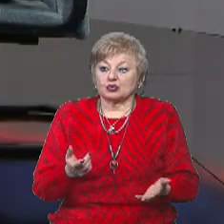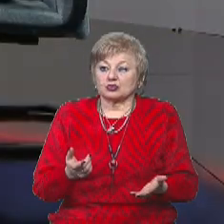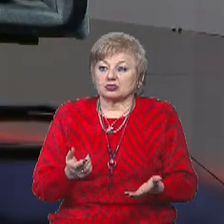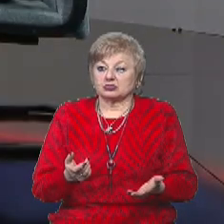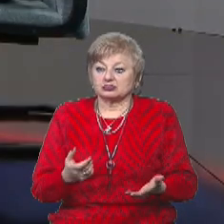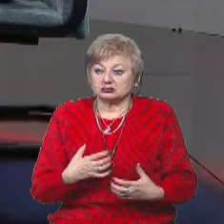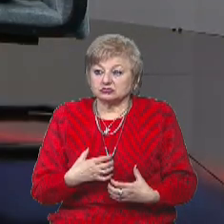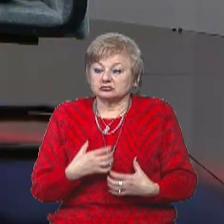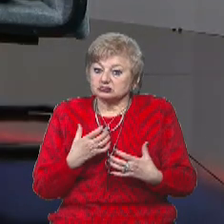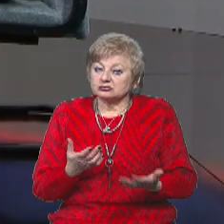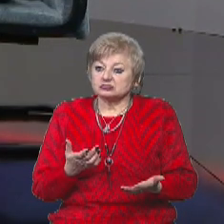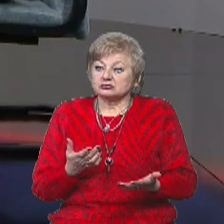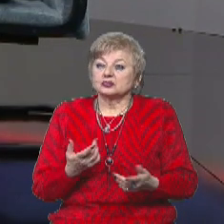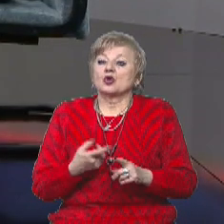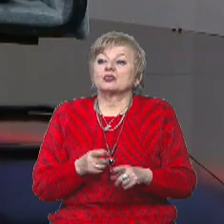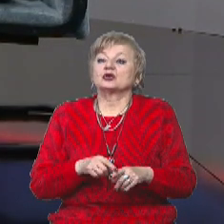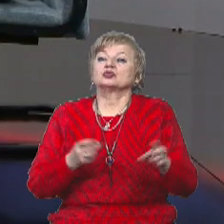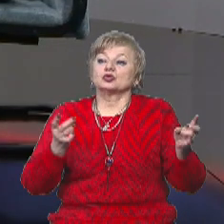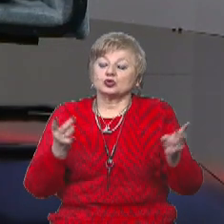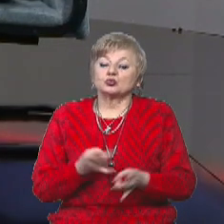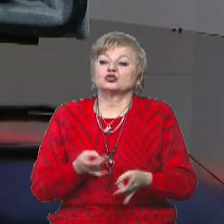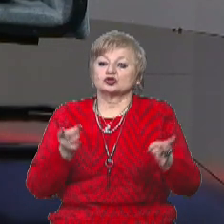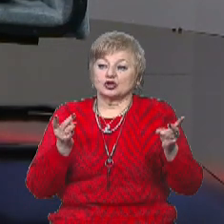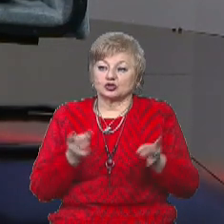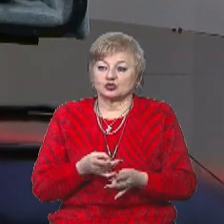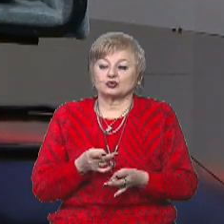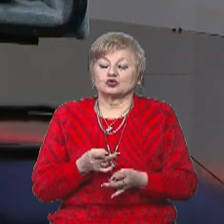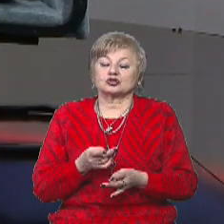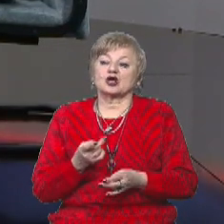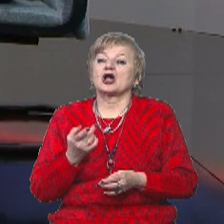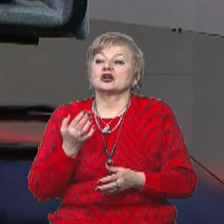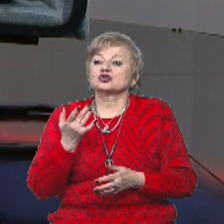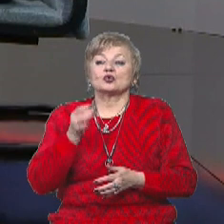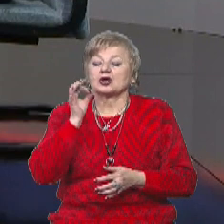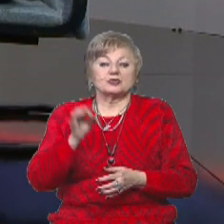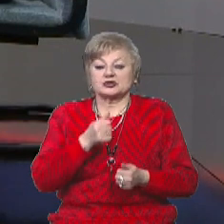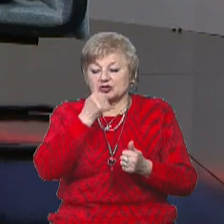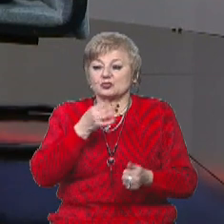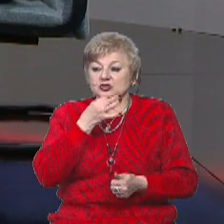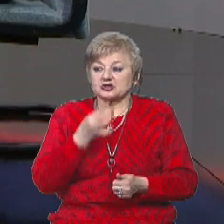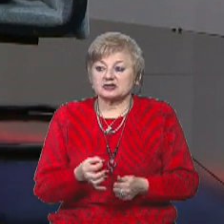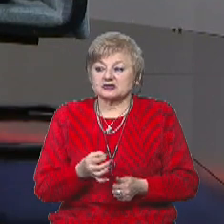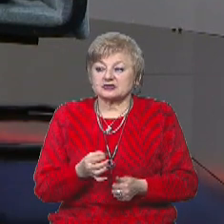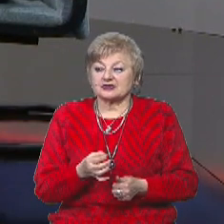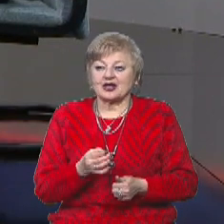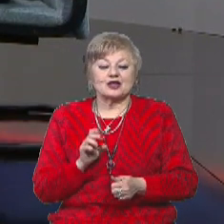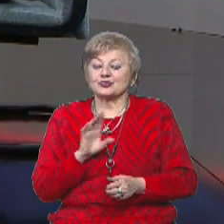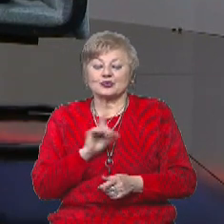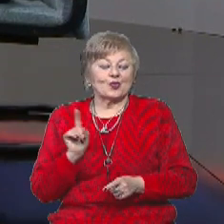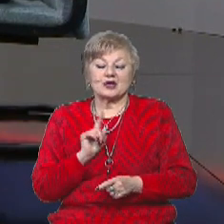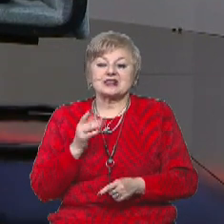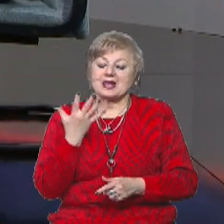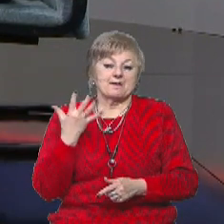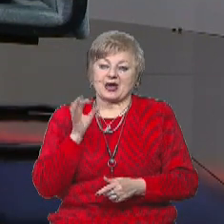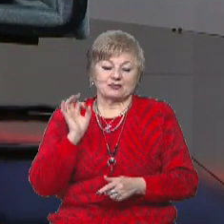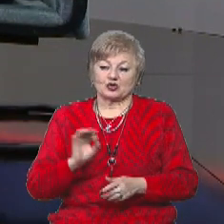сталося. Отже, того, що ми не можемо сказати, скільки відсотків. Ми не можемо сказати, але наша Сморід задача... відчувало точно не 5%, і навіть